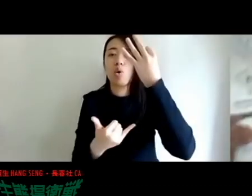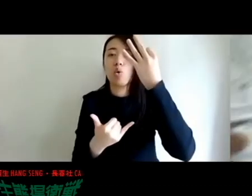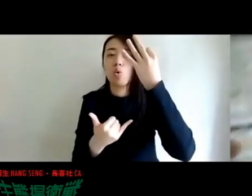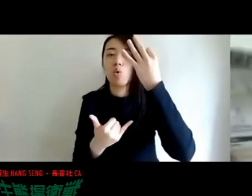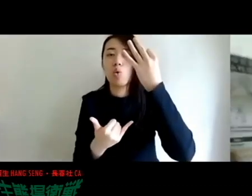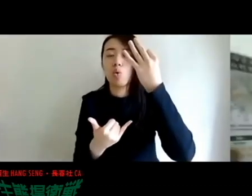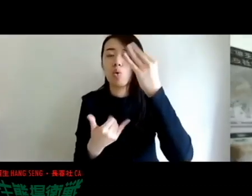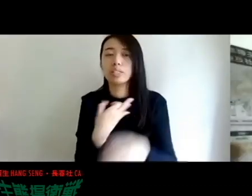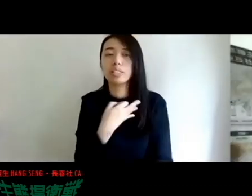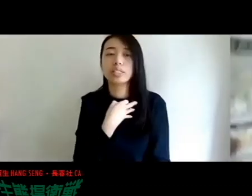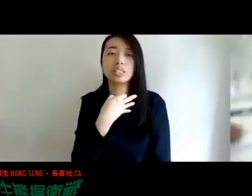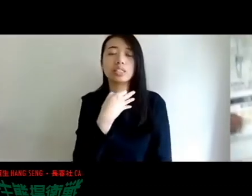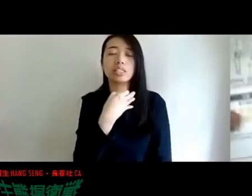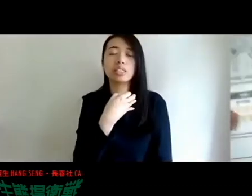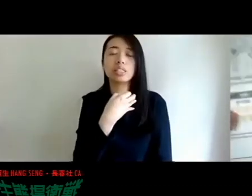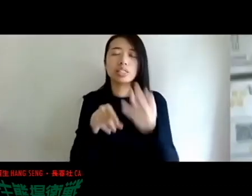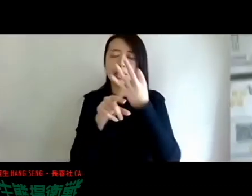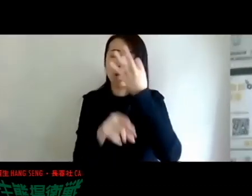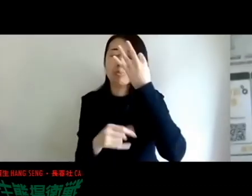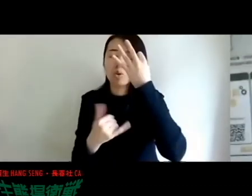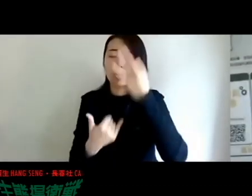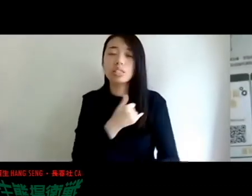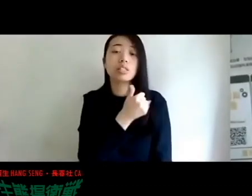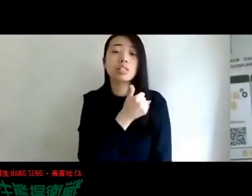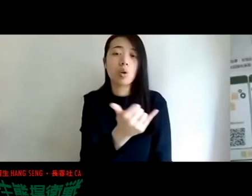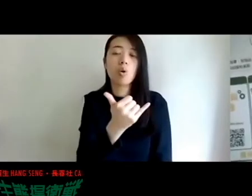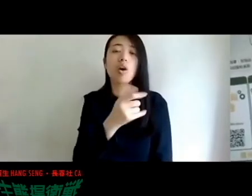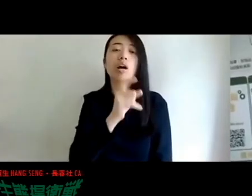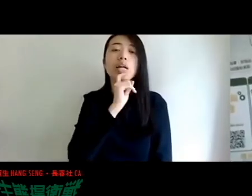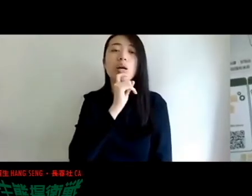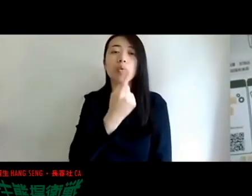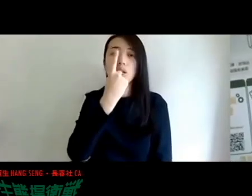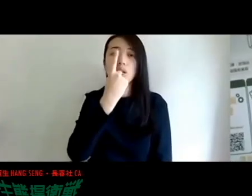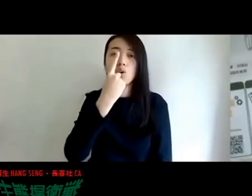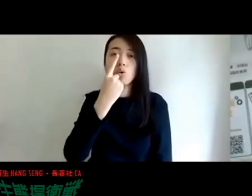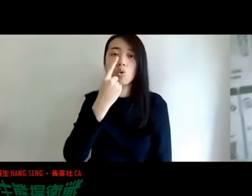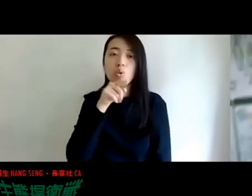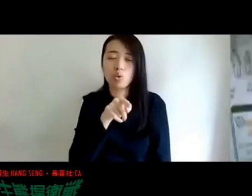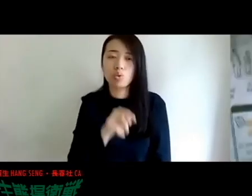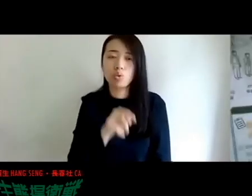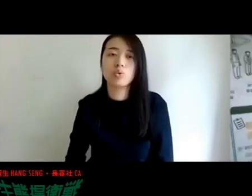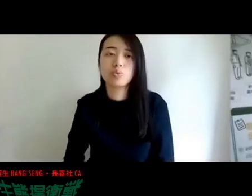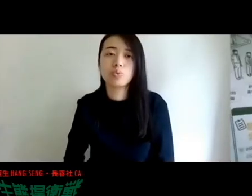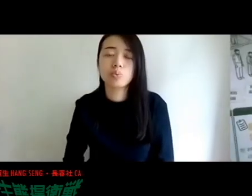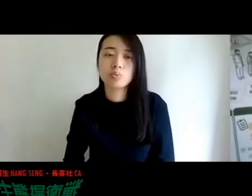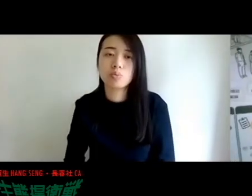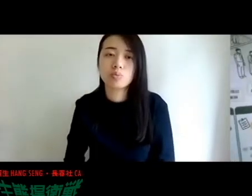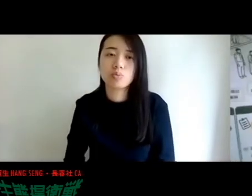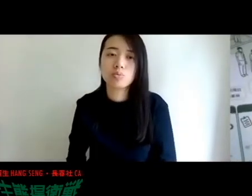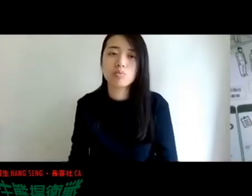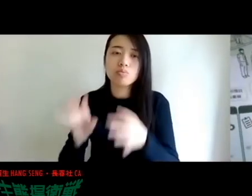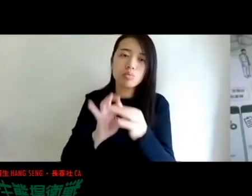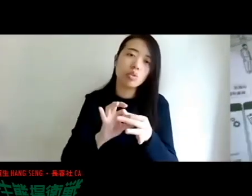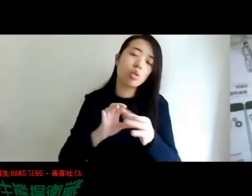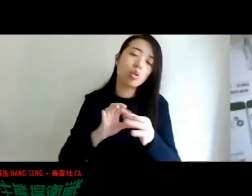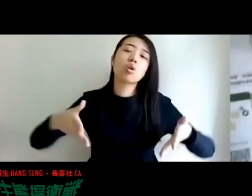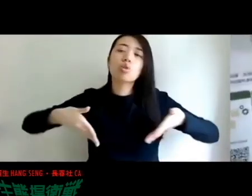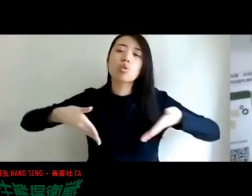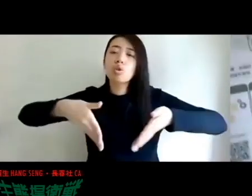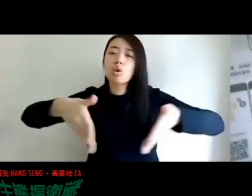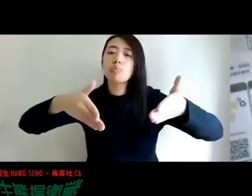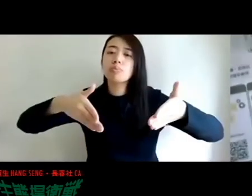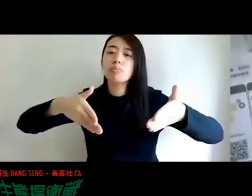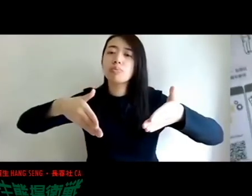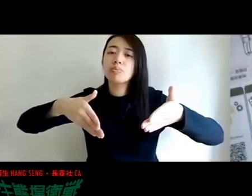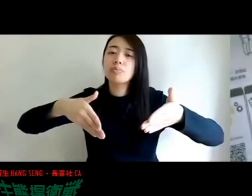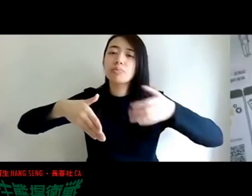個嘅係啦樹木嘅健康路邊樹木概放嘅一